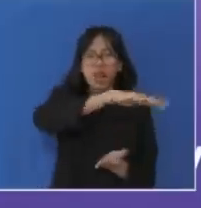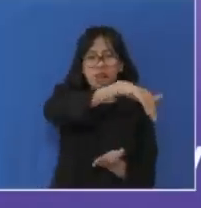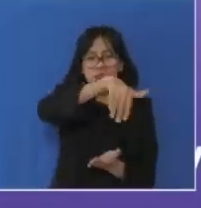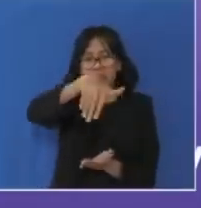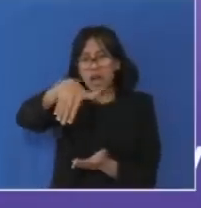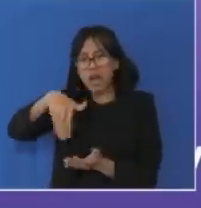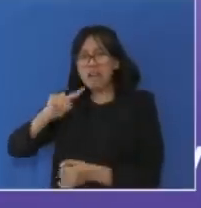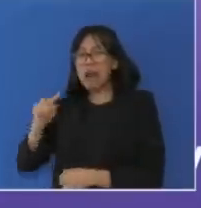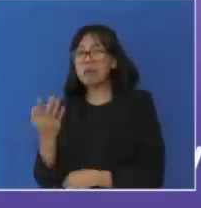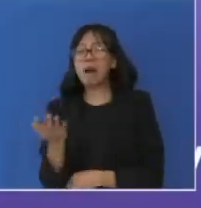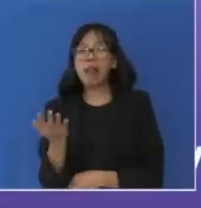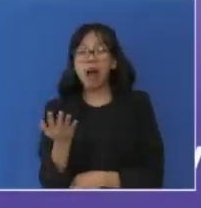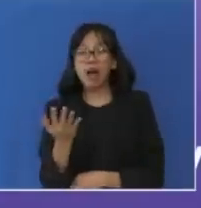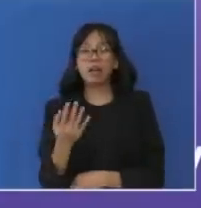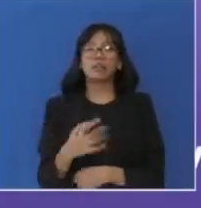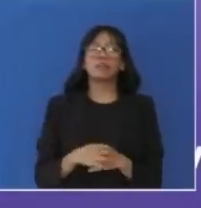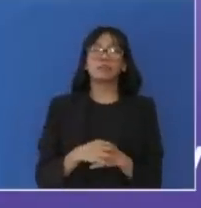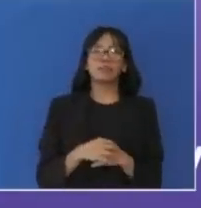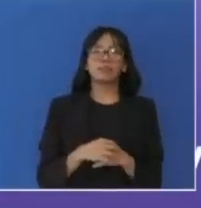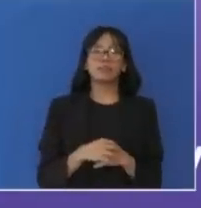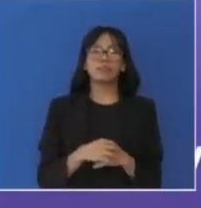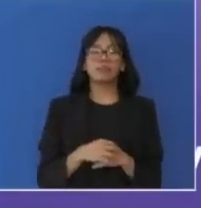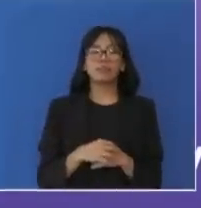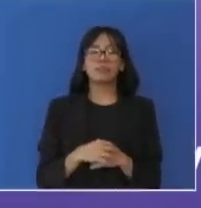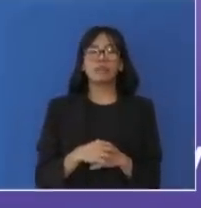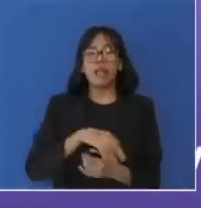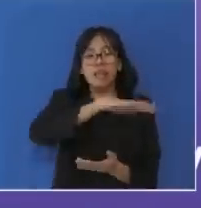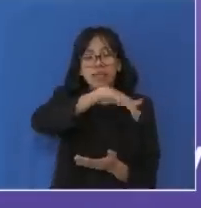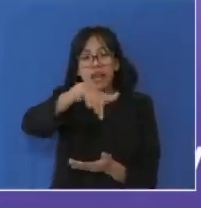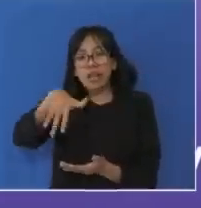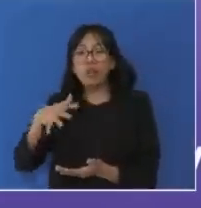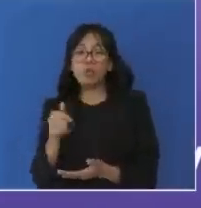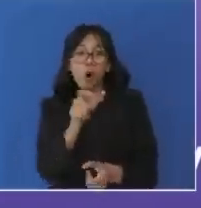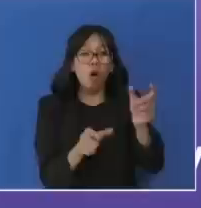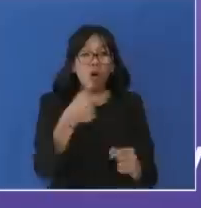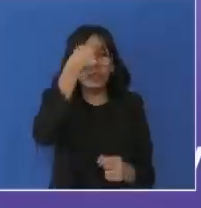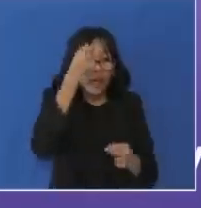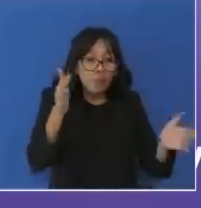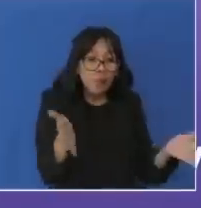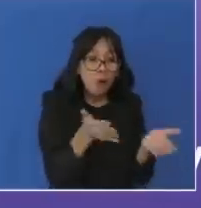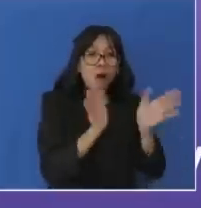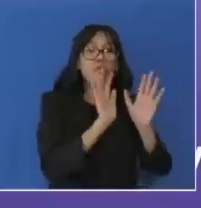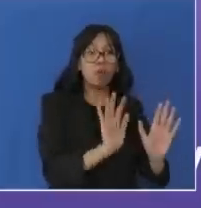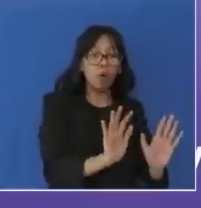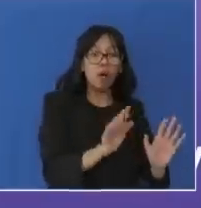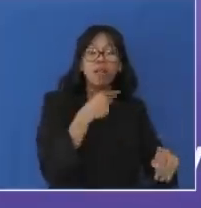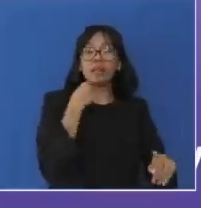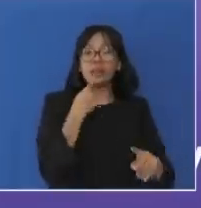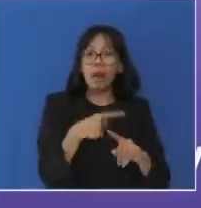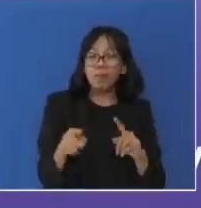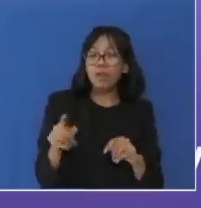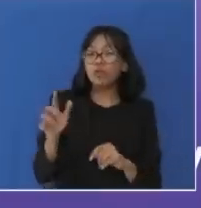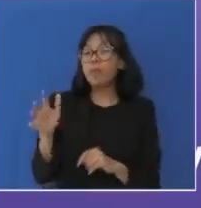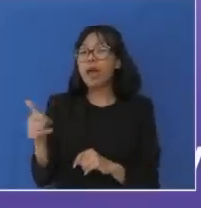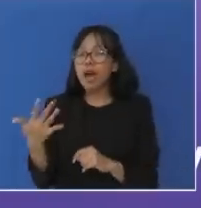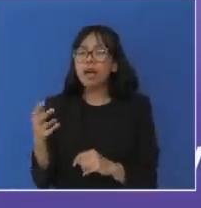yang kita gunakan bukan hanya dalam kontek untuk merawat pasien tetapi juga dalam kontek untuk